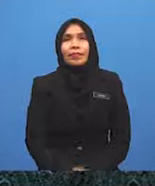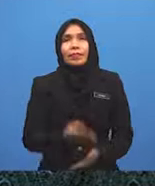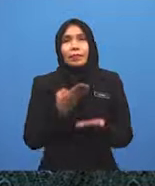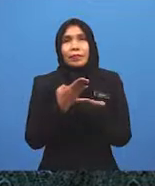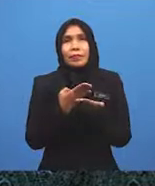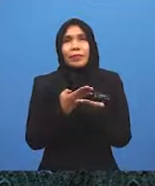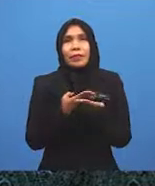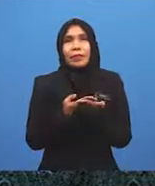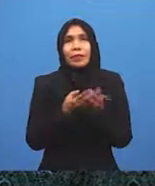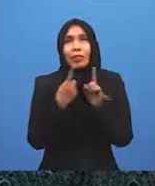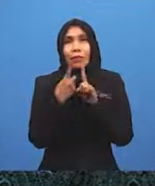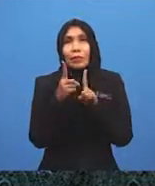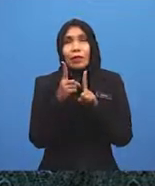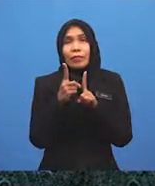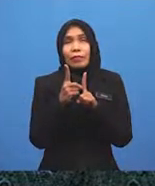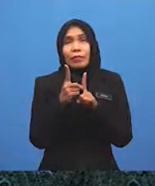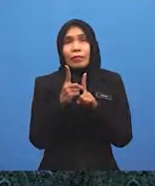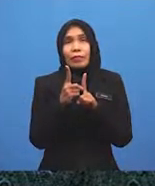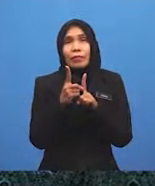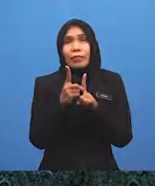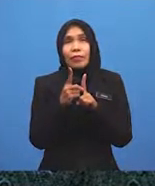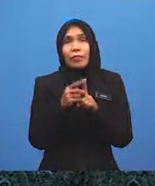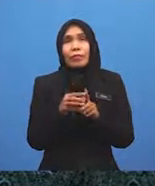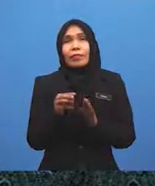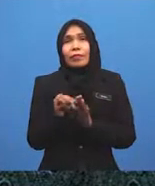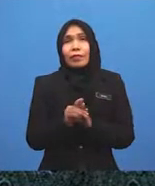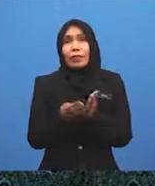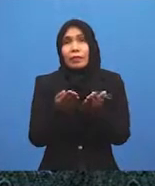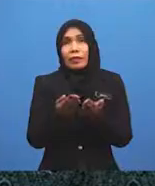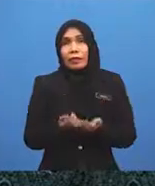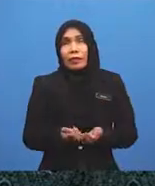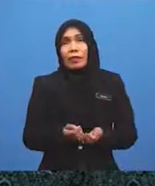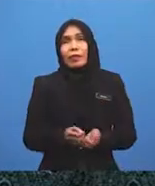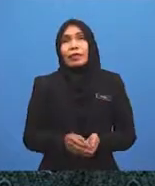Baik, jawapannya ialah meminta maaf.